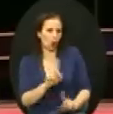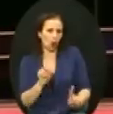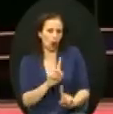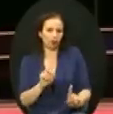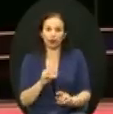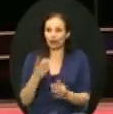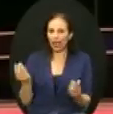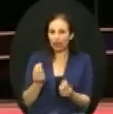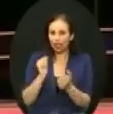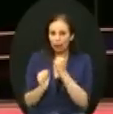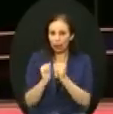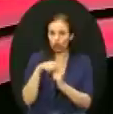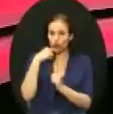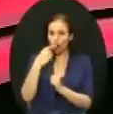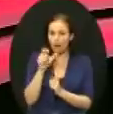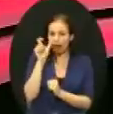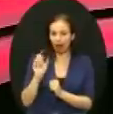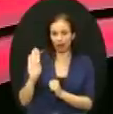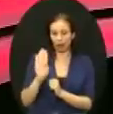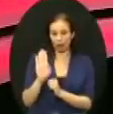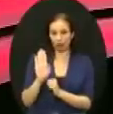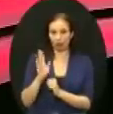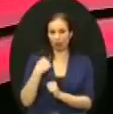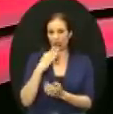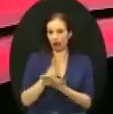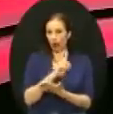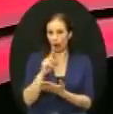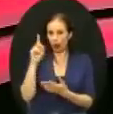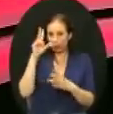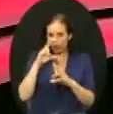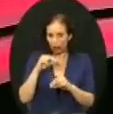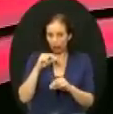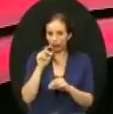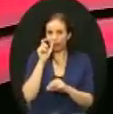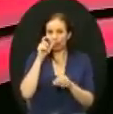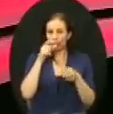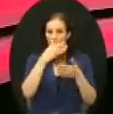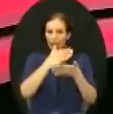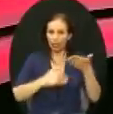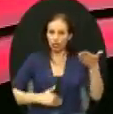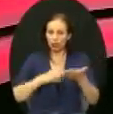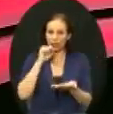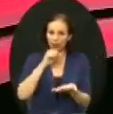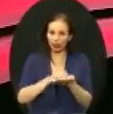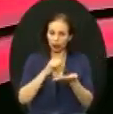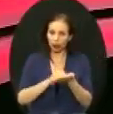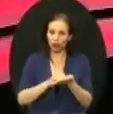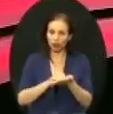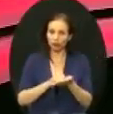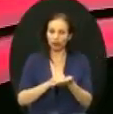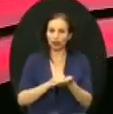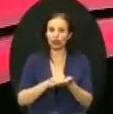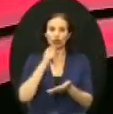הדברים הקשים ממש שאומר על בנימין נתניהו, אני כבר לא מדברת על רשימת העיתונאים שנכנסו מבחינתו